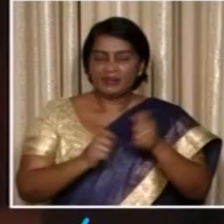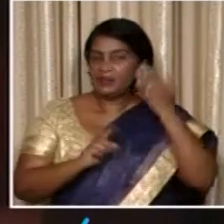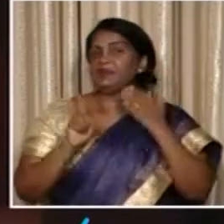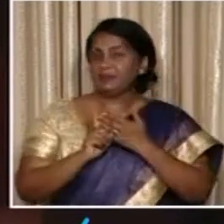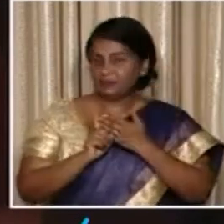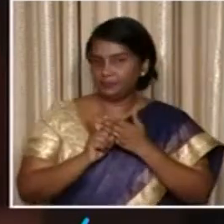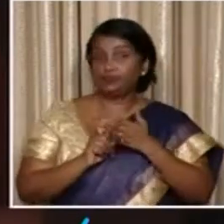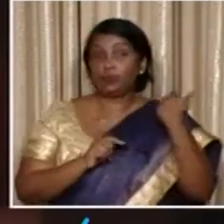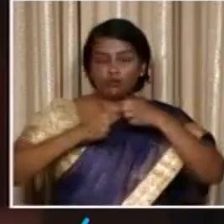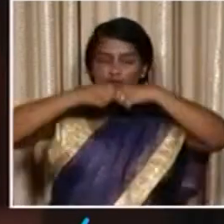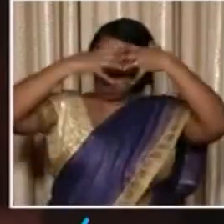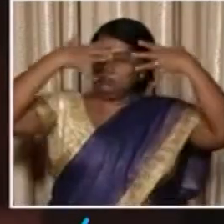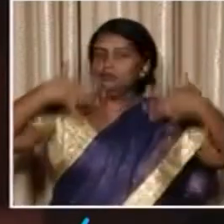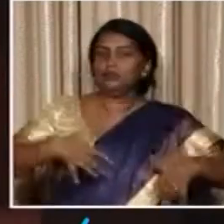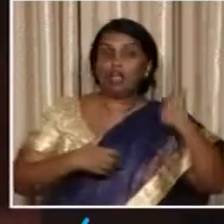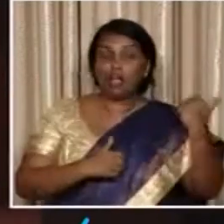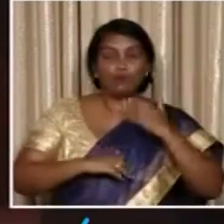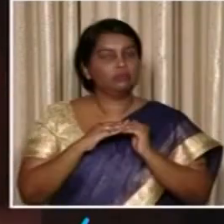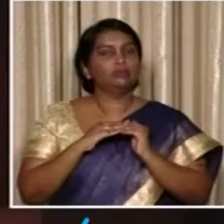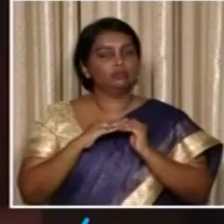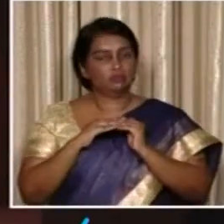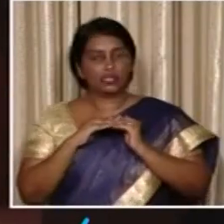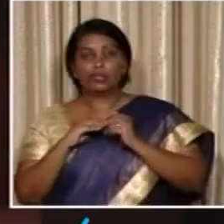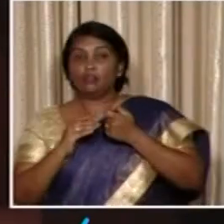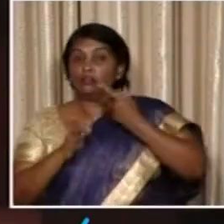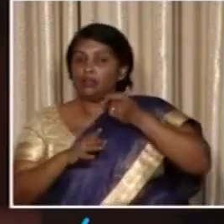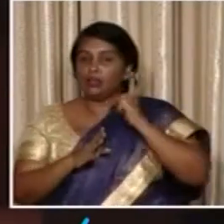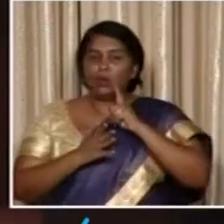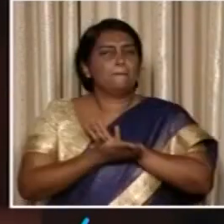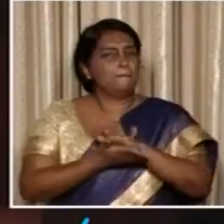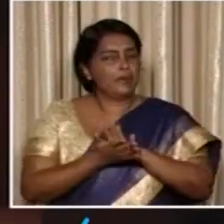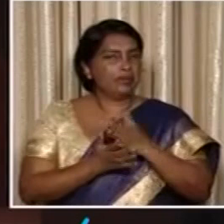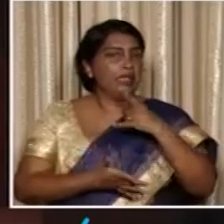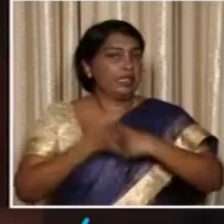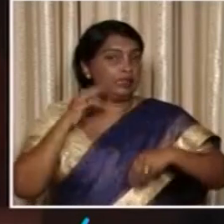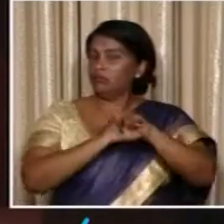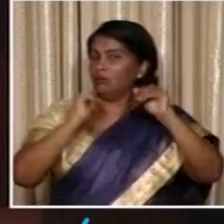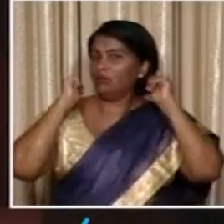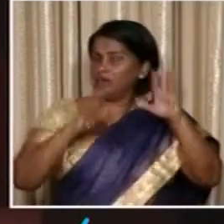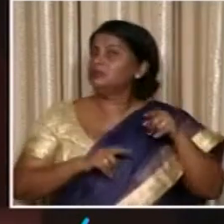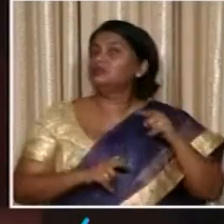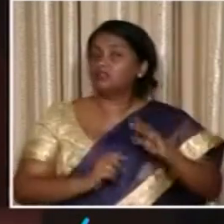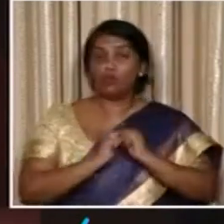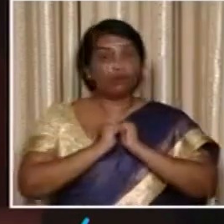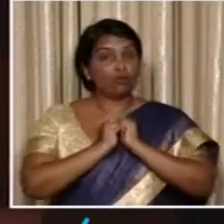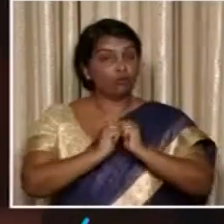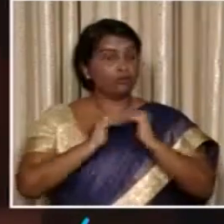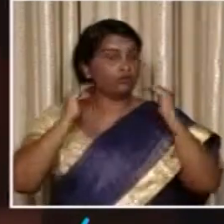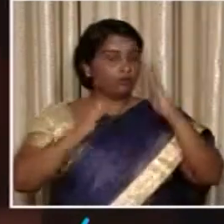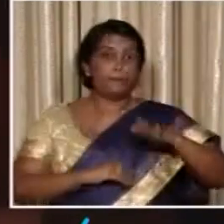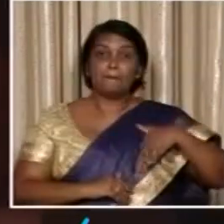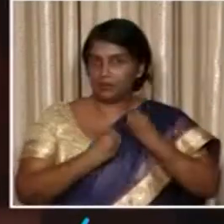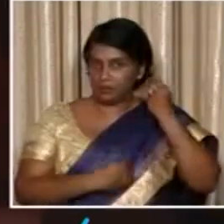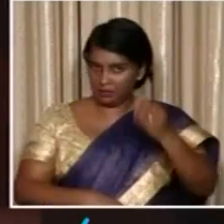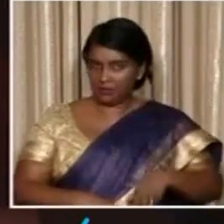පිළිබඳව අලුත් ව්‍යුහයක්, අලුත් ක්‍රමවේදයක්, නිර්දේශපාලනීකරණයක්, විනිවිද භාවයක්, වෘත්තියත්වයට මුල්තැනක්